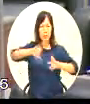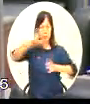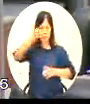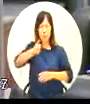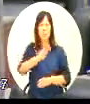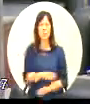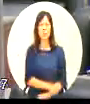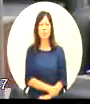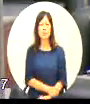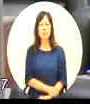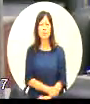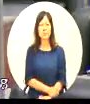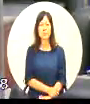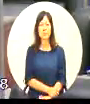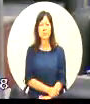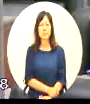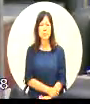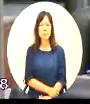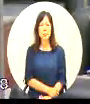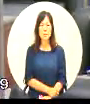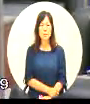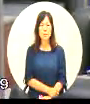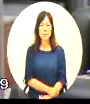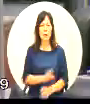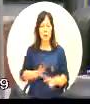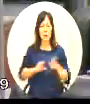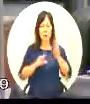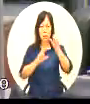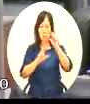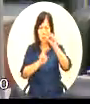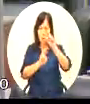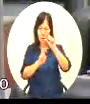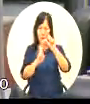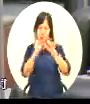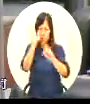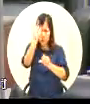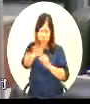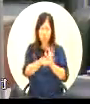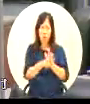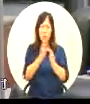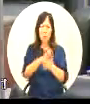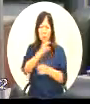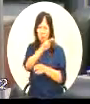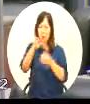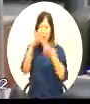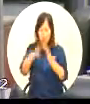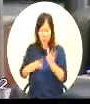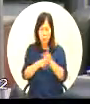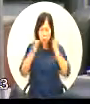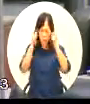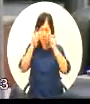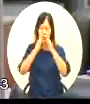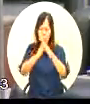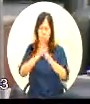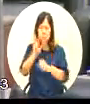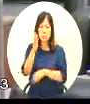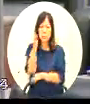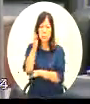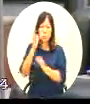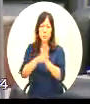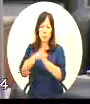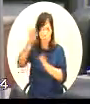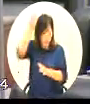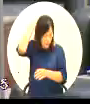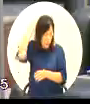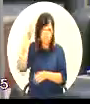统。那也因为520以来，我们看到有很多很多我们高雄市政府过去有